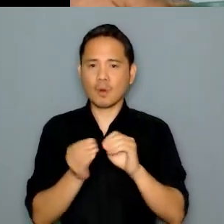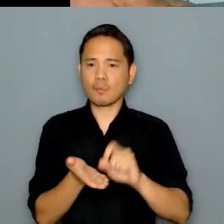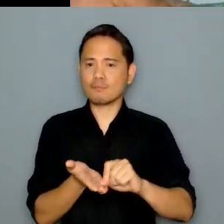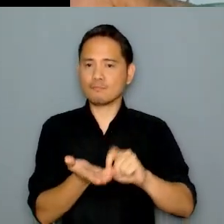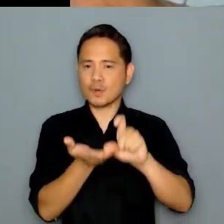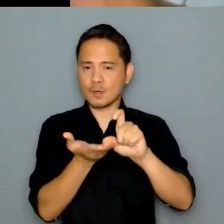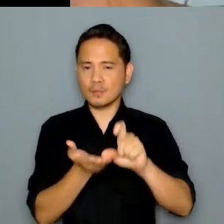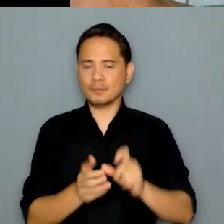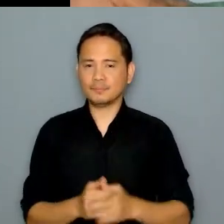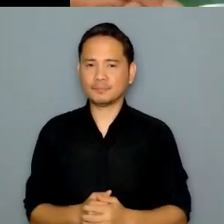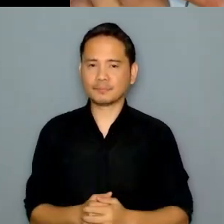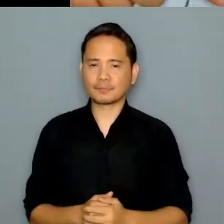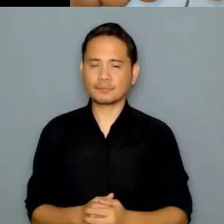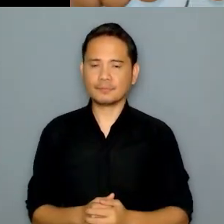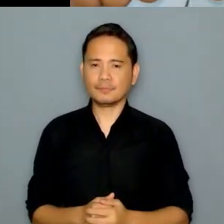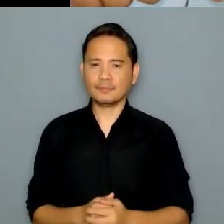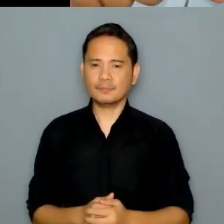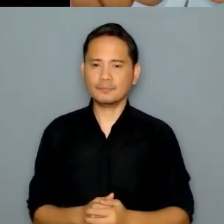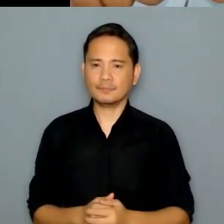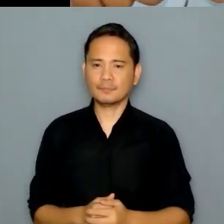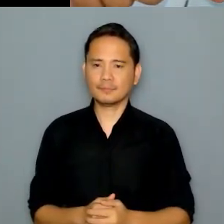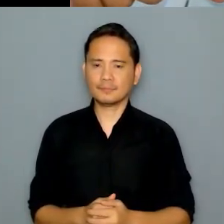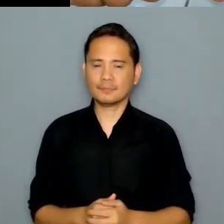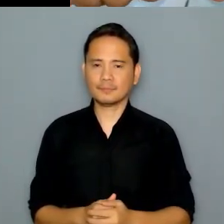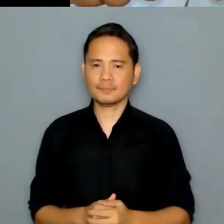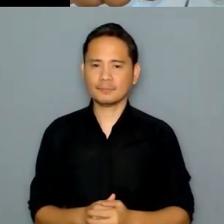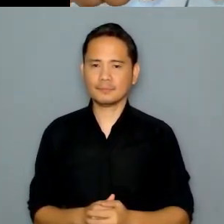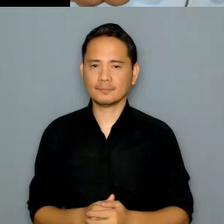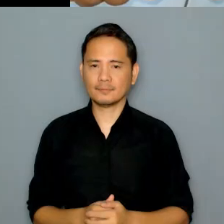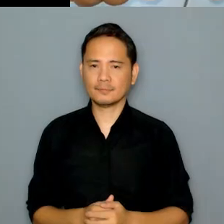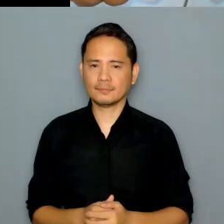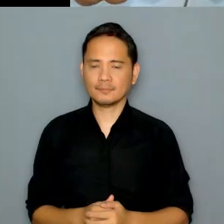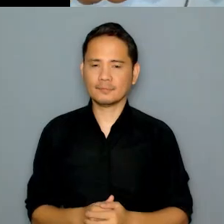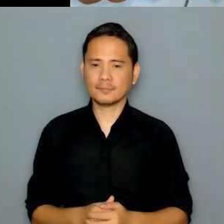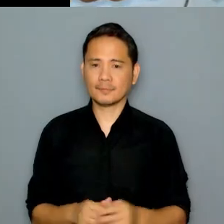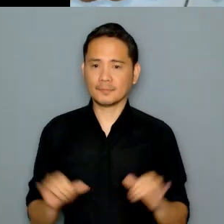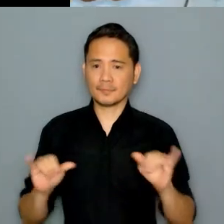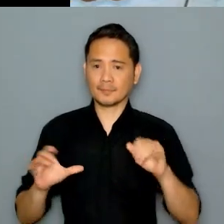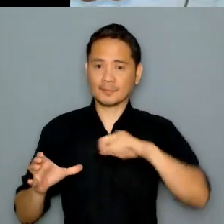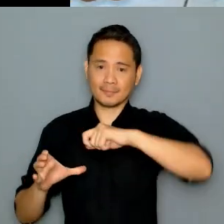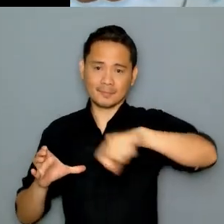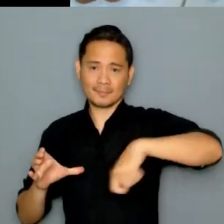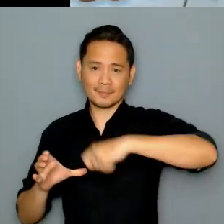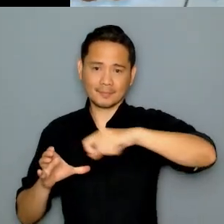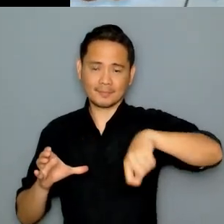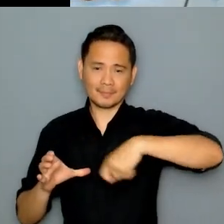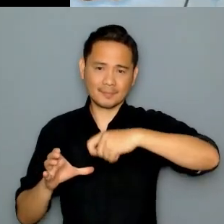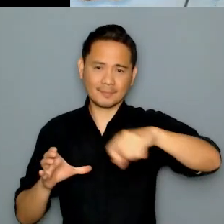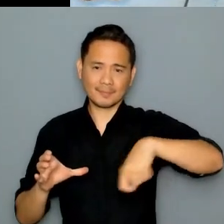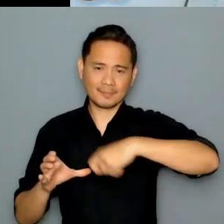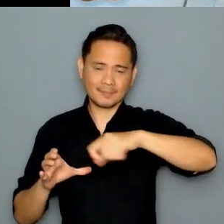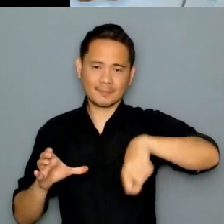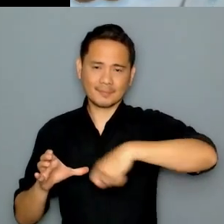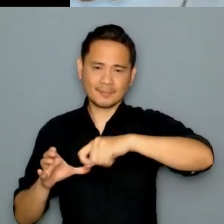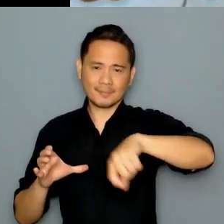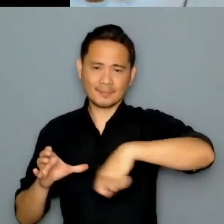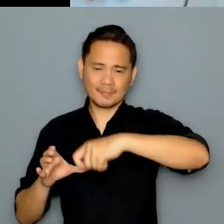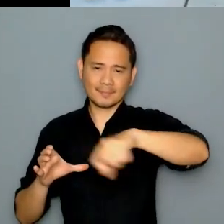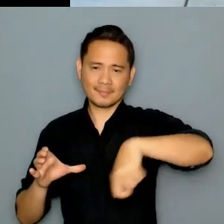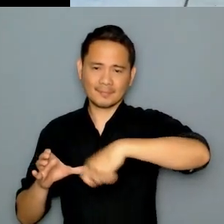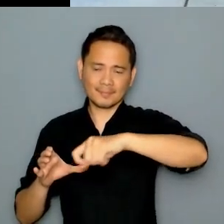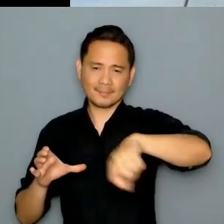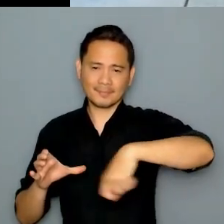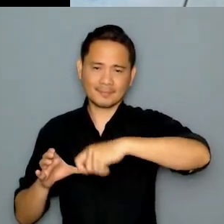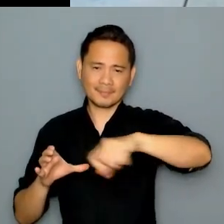At, pwede nang gin bilog dyan. Diba? Gin bilog. Yung iba kasi,